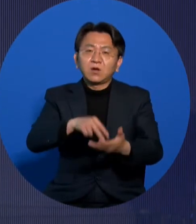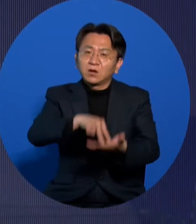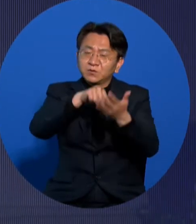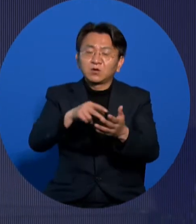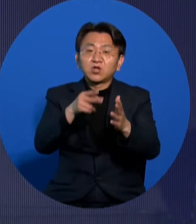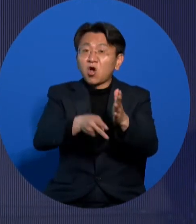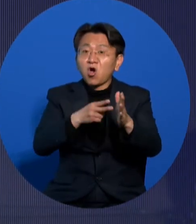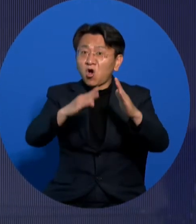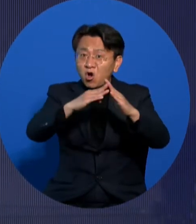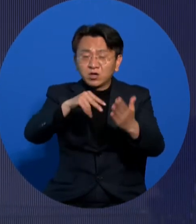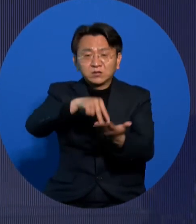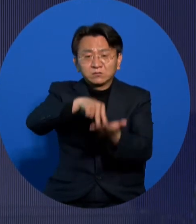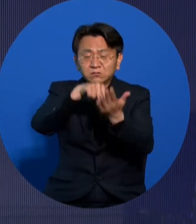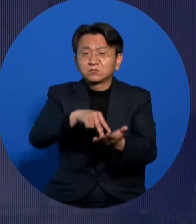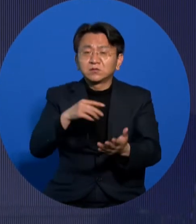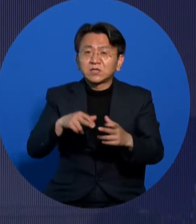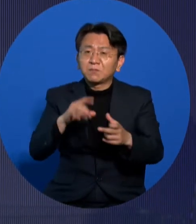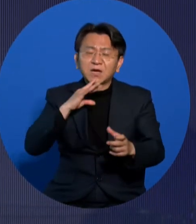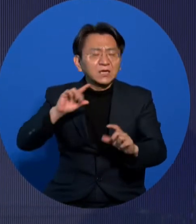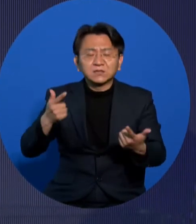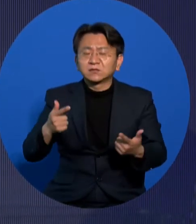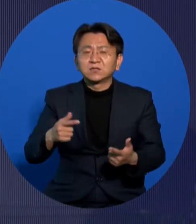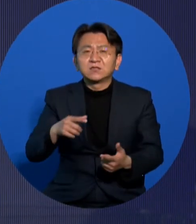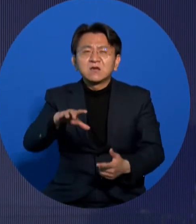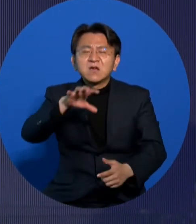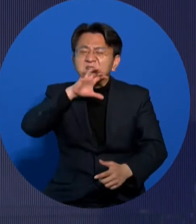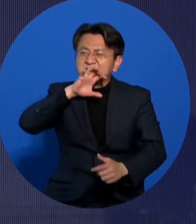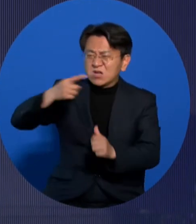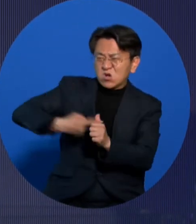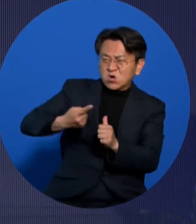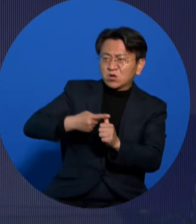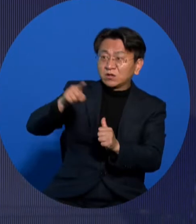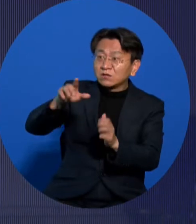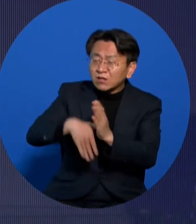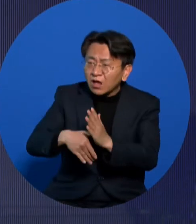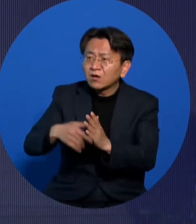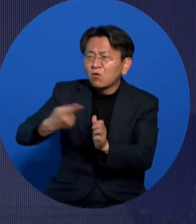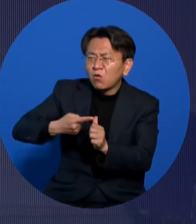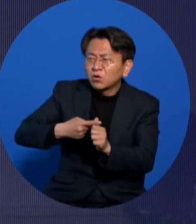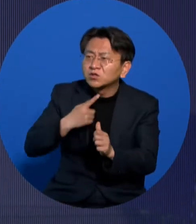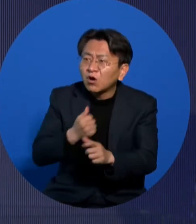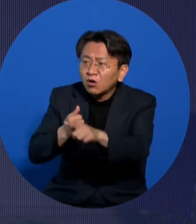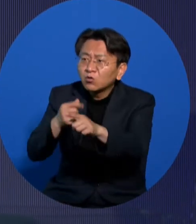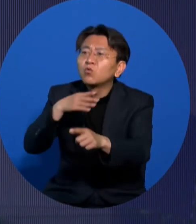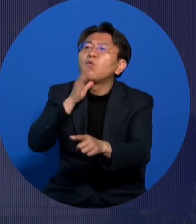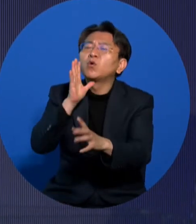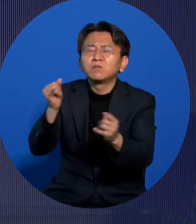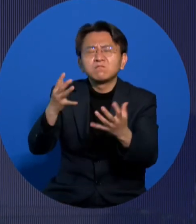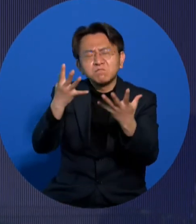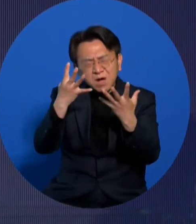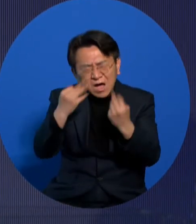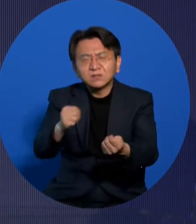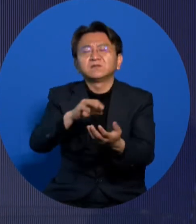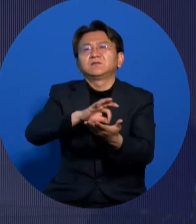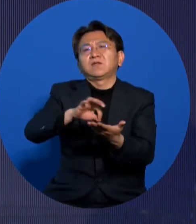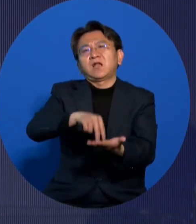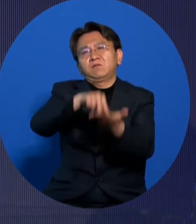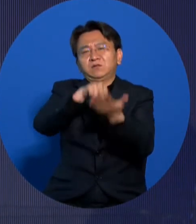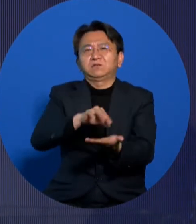욕을 했던 우리 노인분들, 또 이런 분들이 더 많이 이용하고